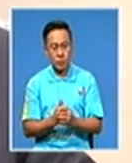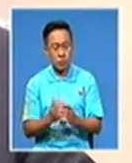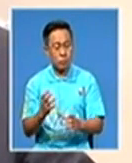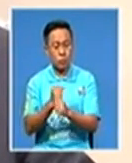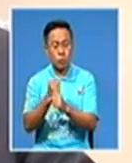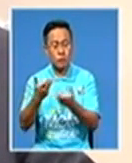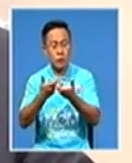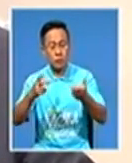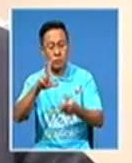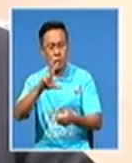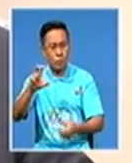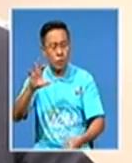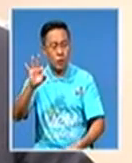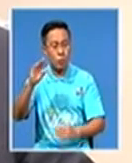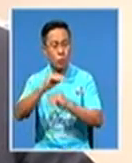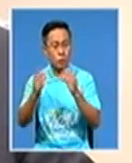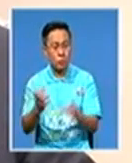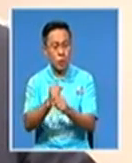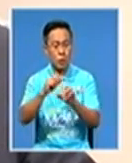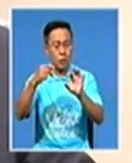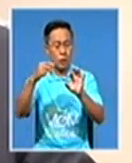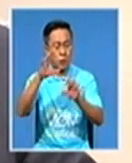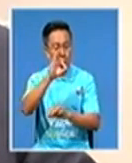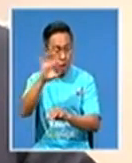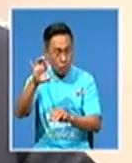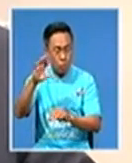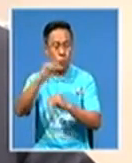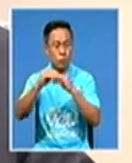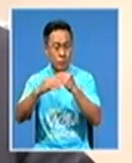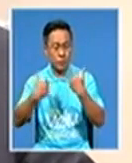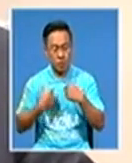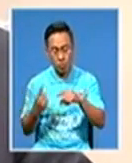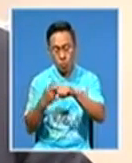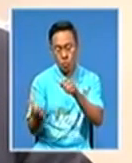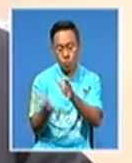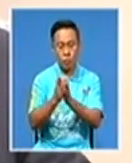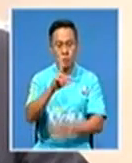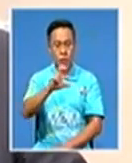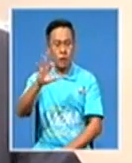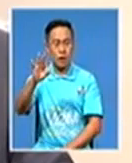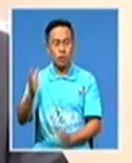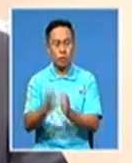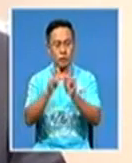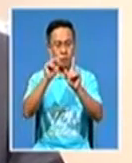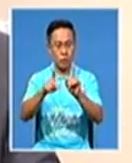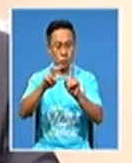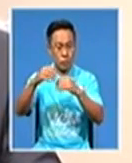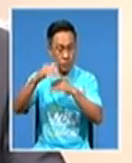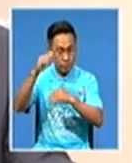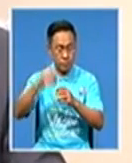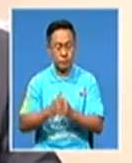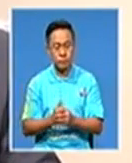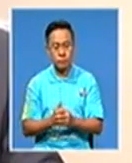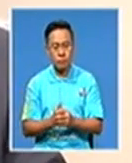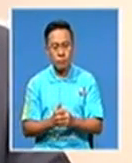นับ300กว่านี้ก็ยังอนุมัติไปตั้ง900โครงการแต่อันที่300กว่าเนี่ยคืออันที่ตัวสำคัญนะครับถามว่